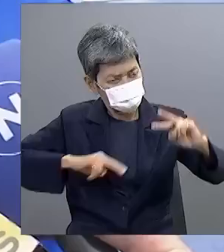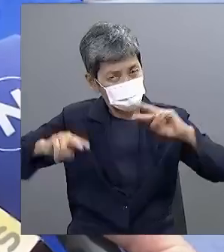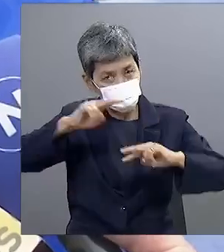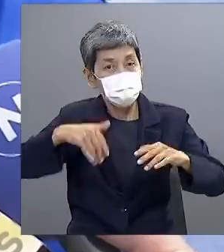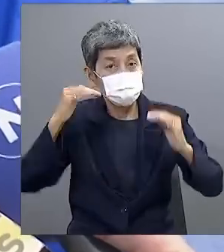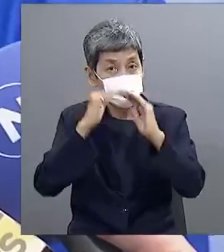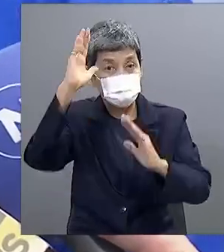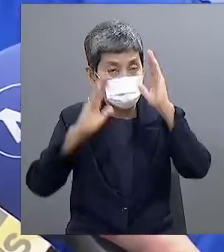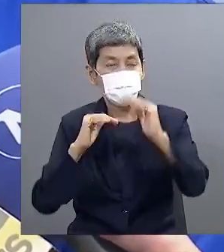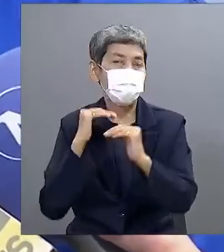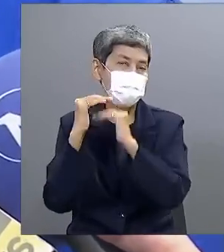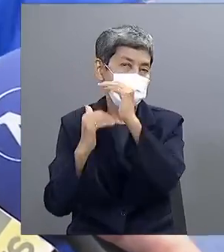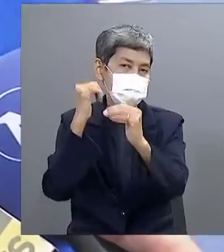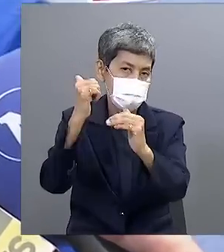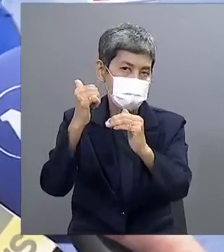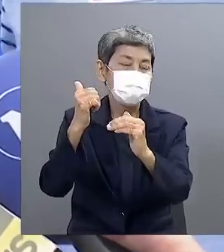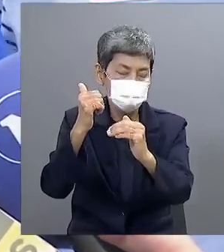นาได้แนวทางแบบนี้ครับ